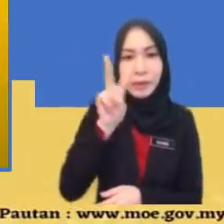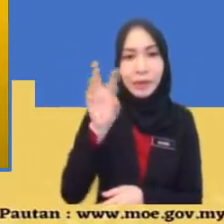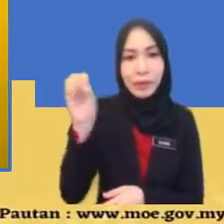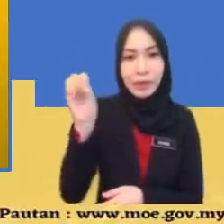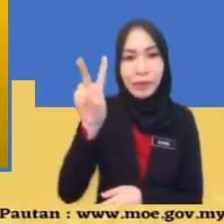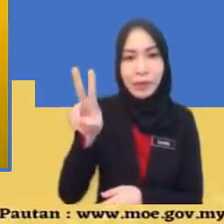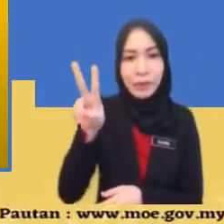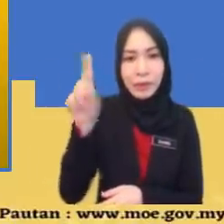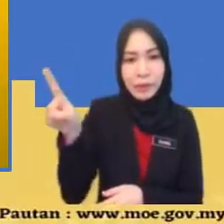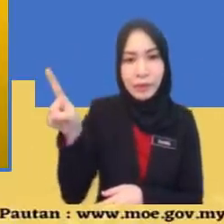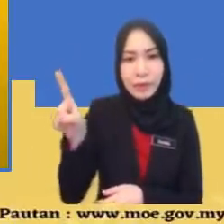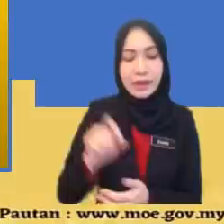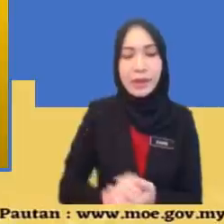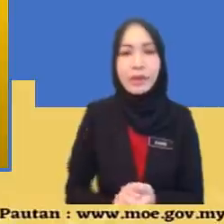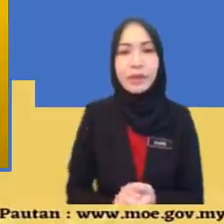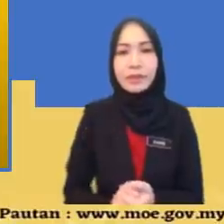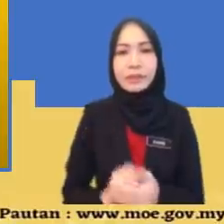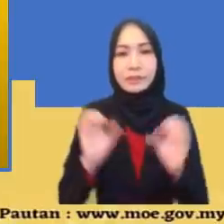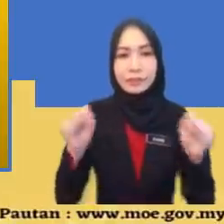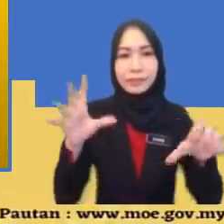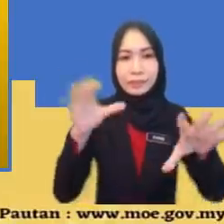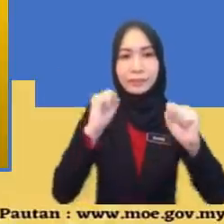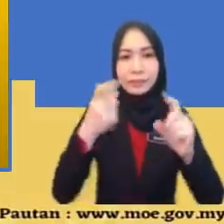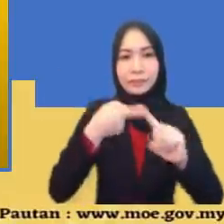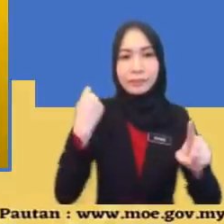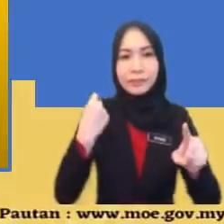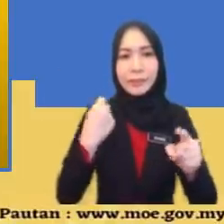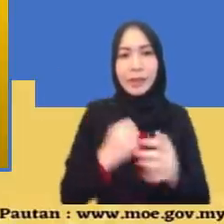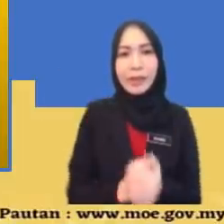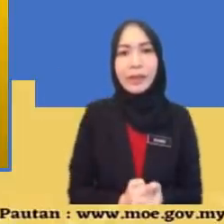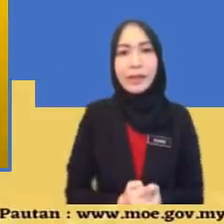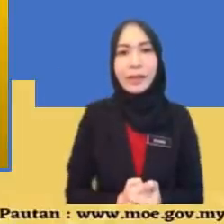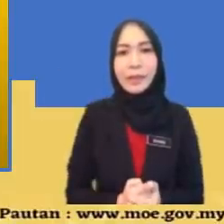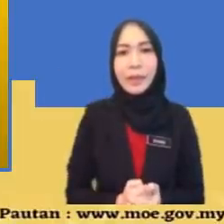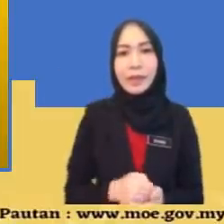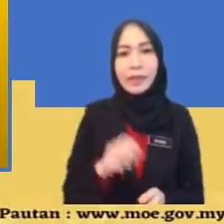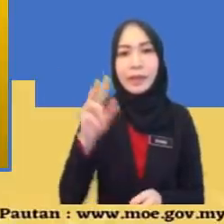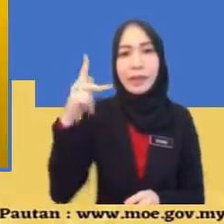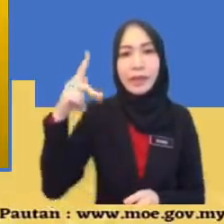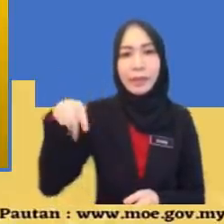boleh diperolehi melalui namanya media sosial Kyle